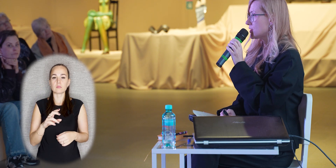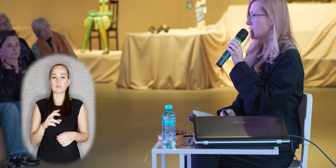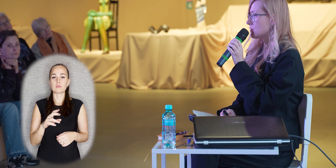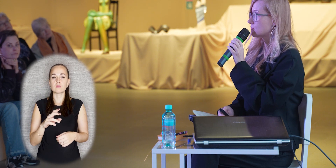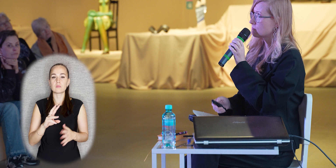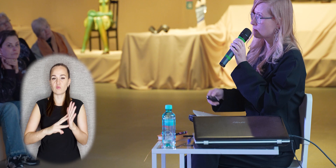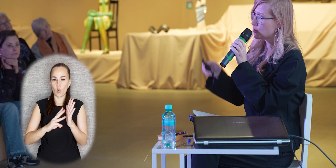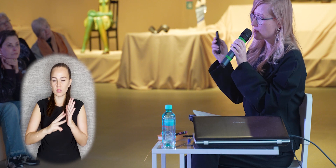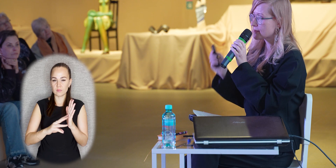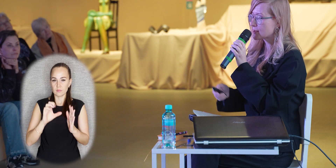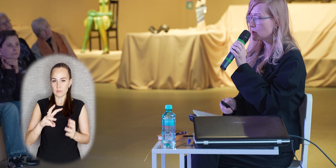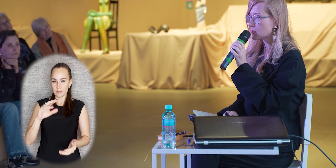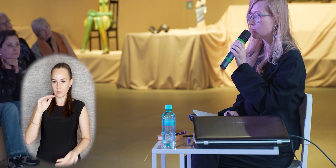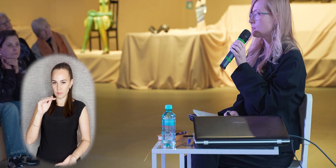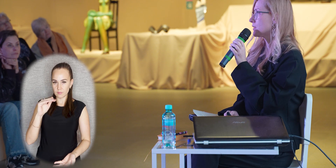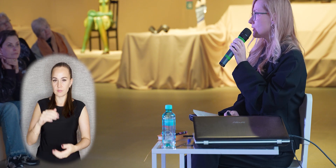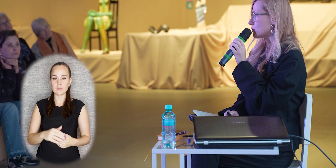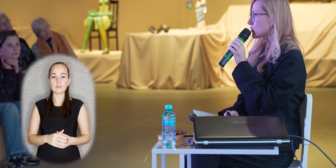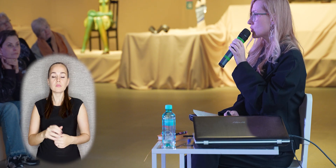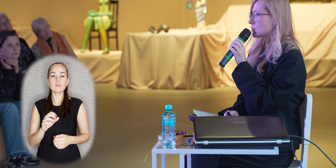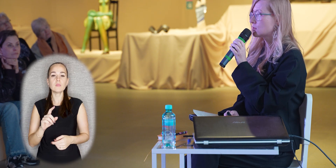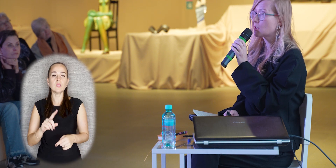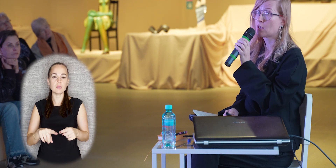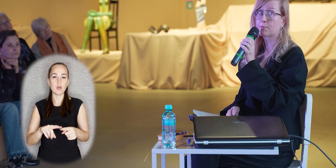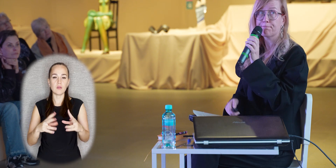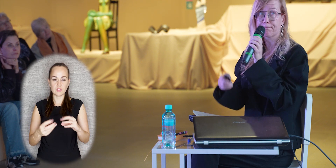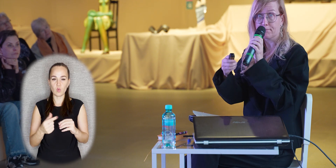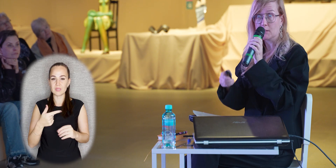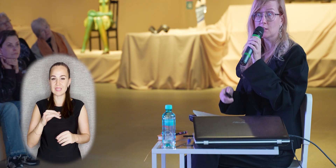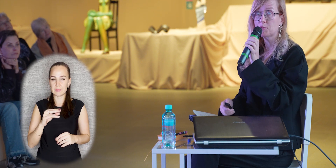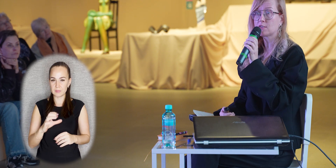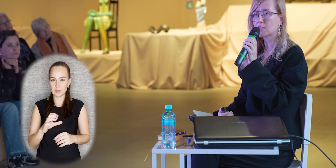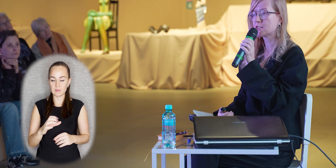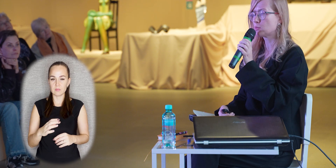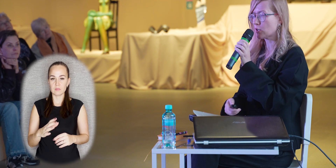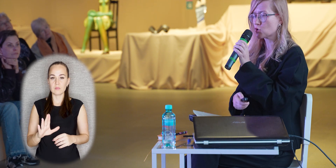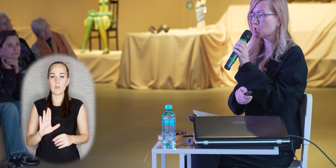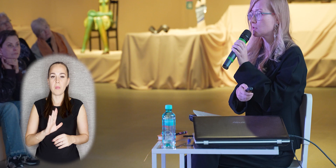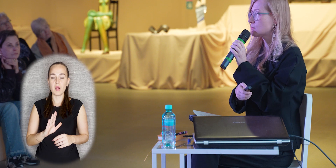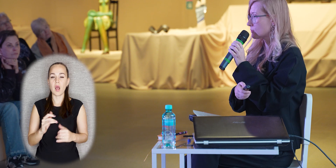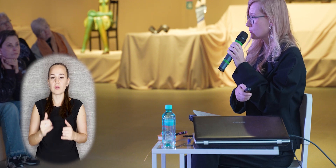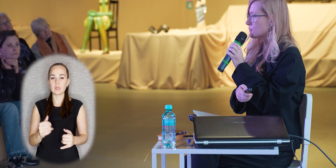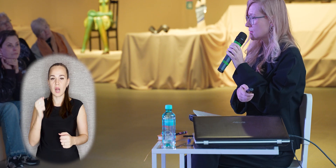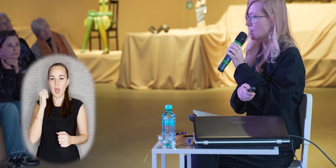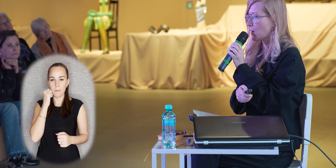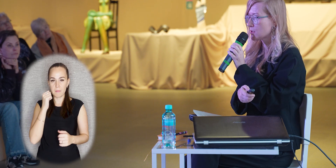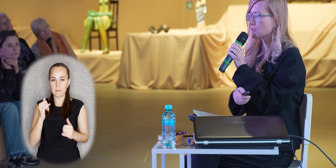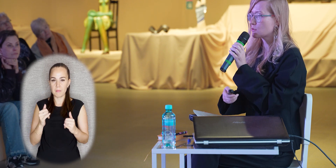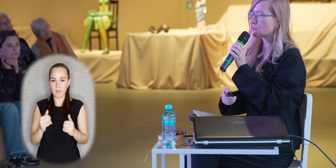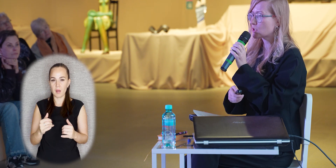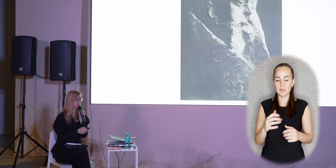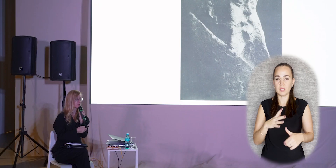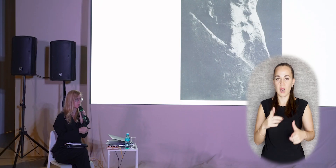Латвийском музее 80 сантиметров, вполне возможно, что гипсовая версия была уже для